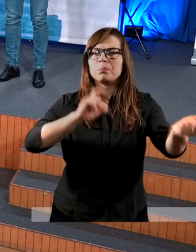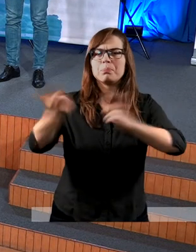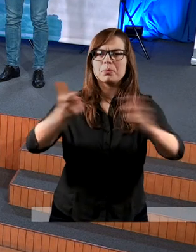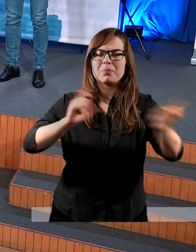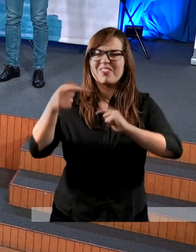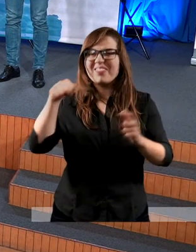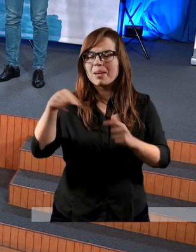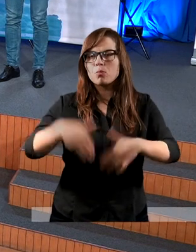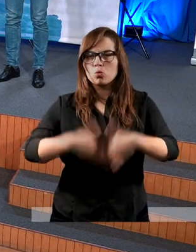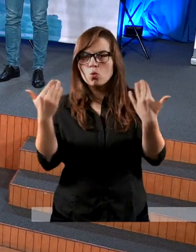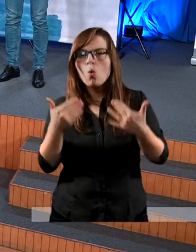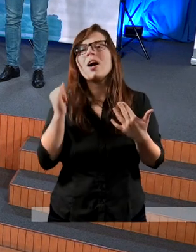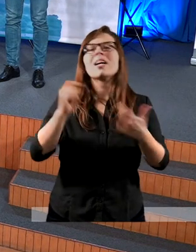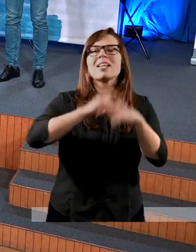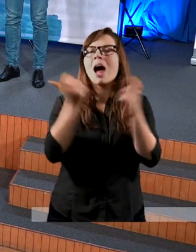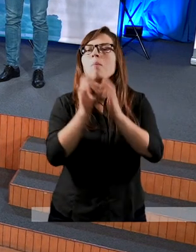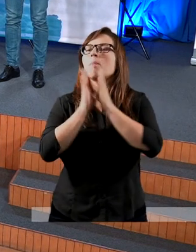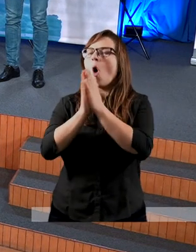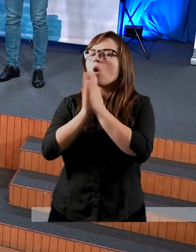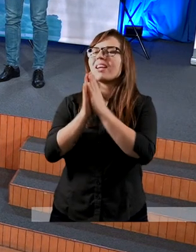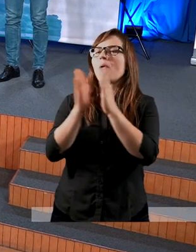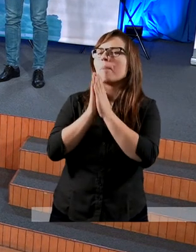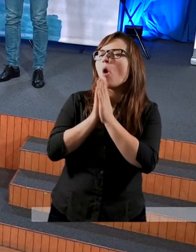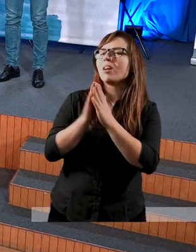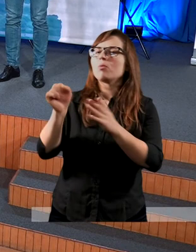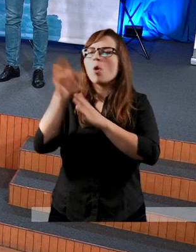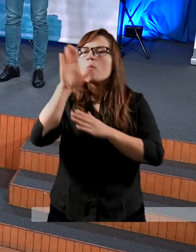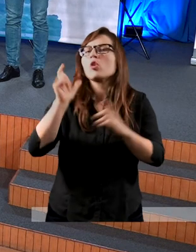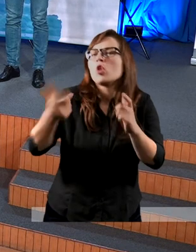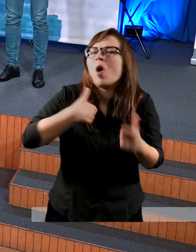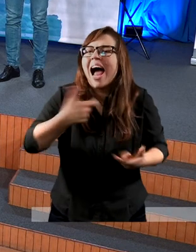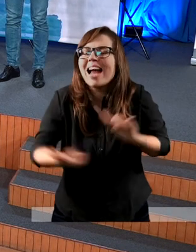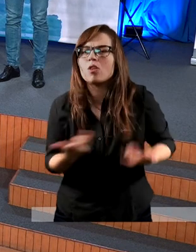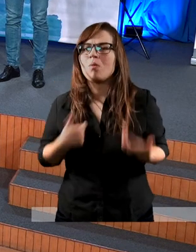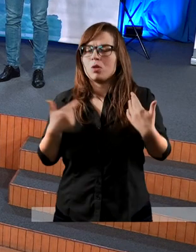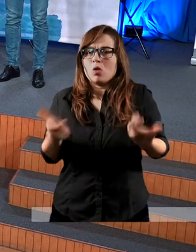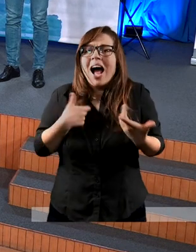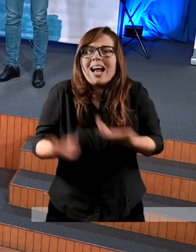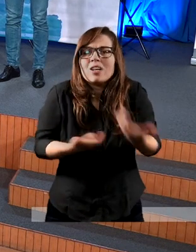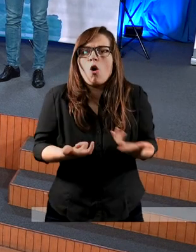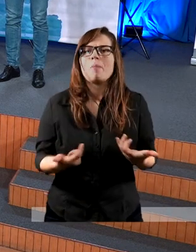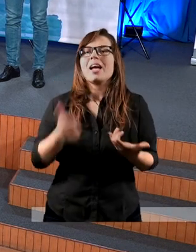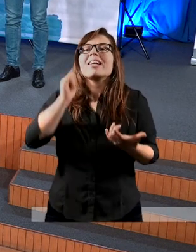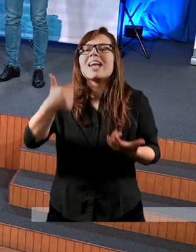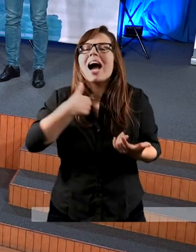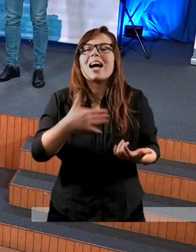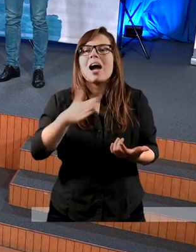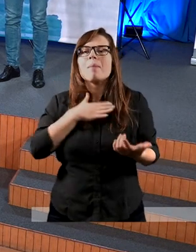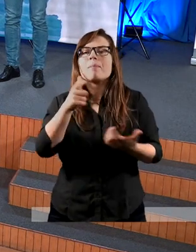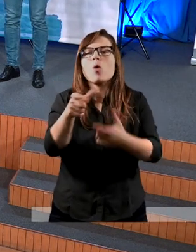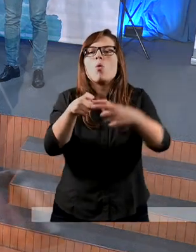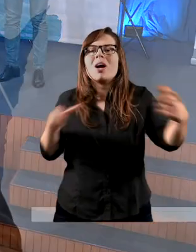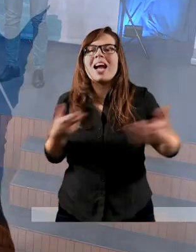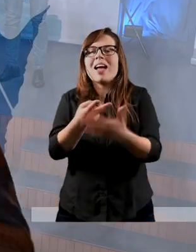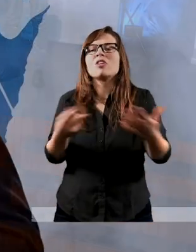dniu i cały czas się modliłem do Pana Boga, Panie Boże, co ja zrobię, jak ja mam załatwić tą leżankę.